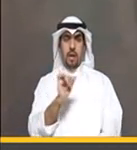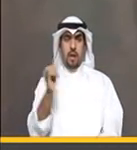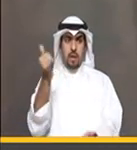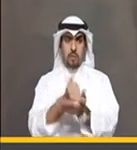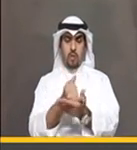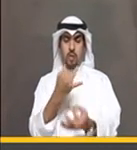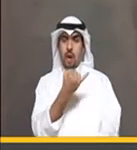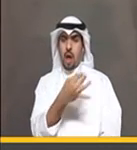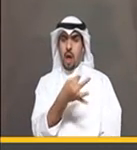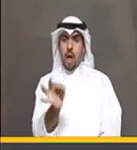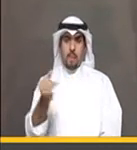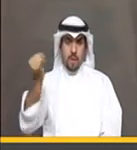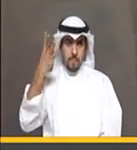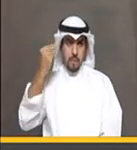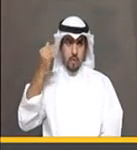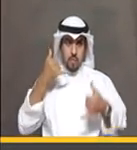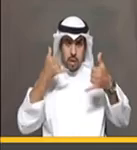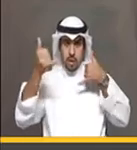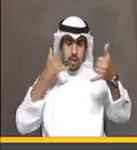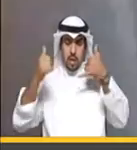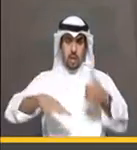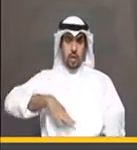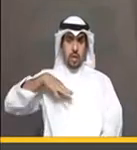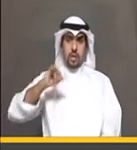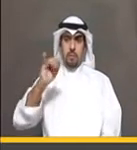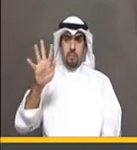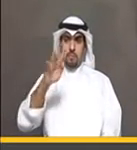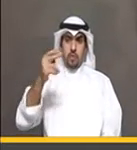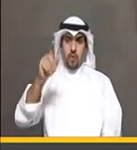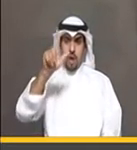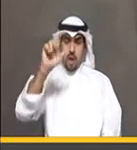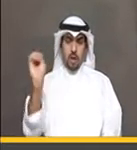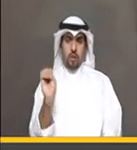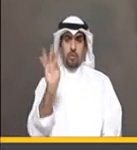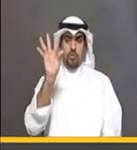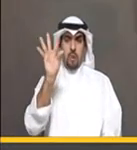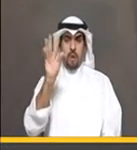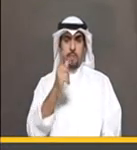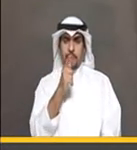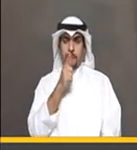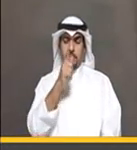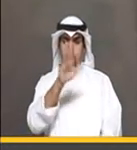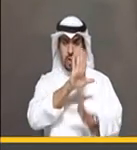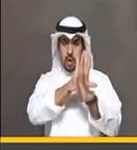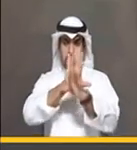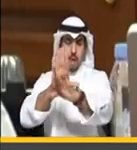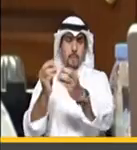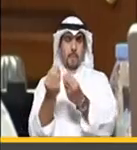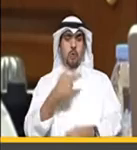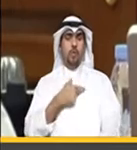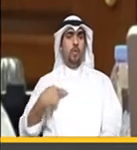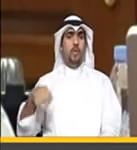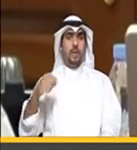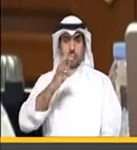تكنولوجيا المعلومات والاتصالات الشيخ مشعل الجابر صباح، أشاد فيه بدعم معاليه